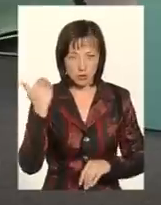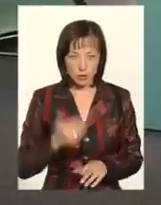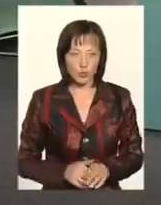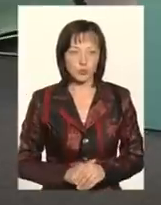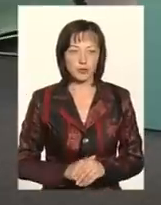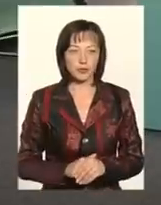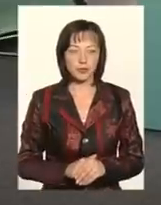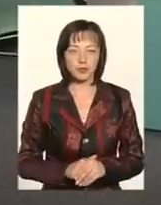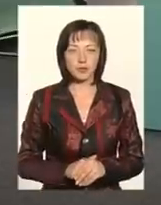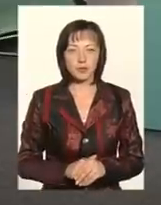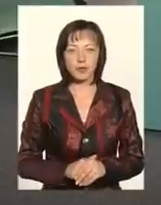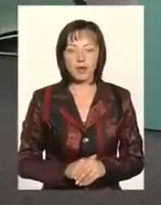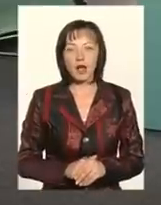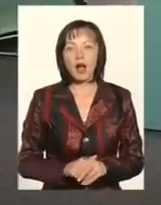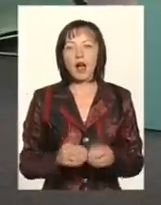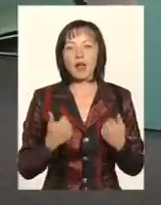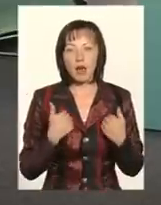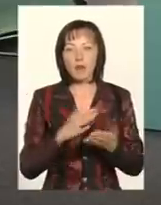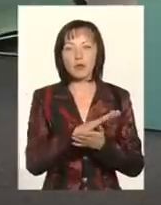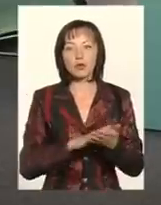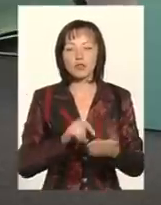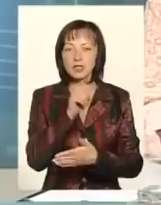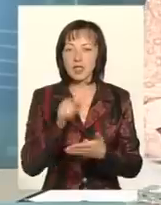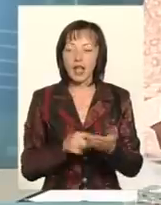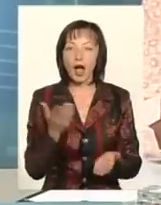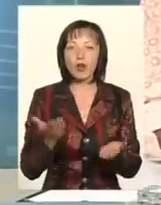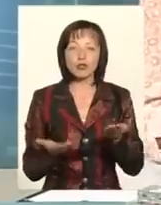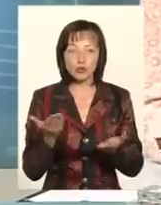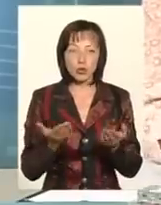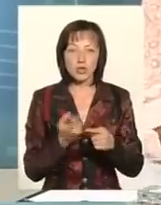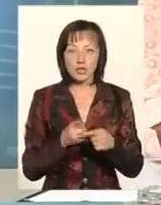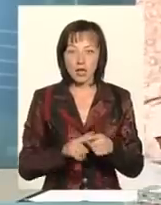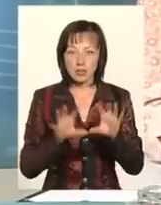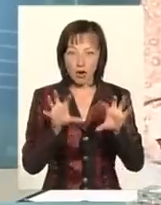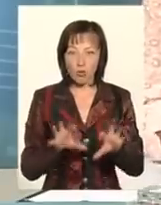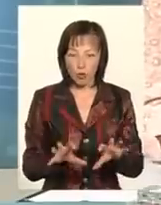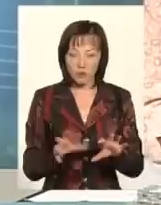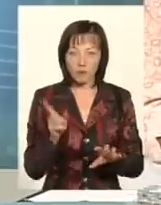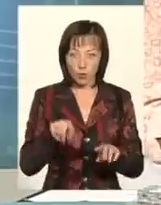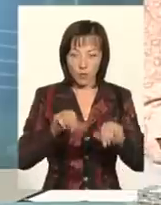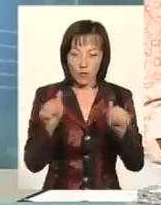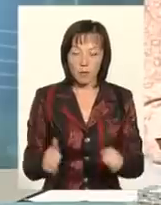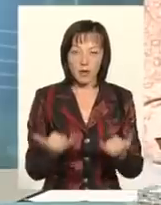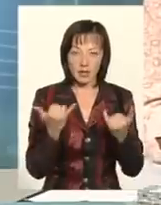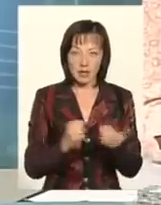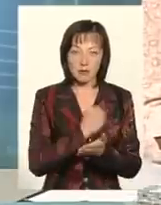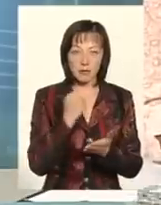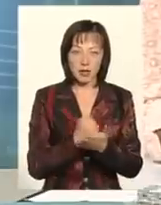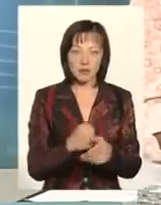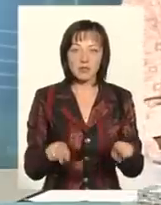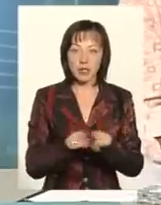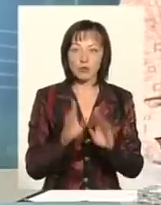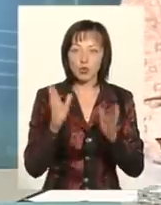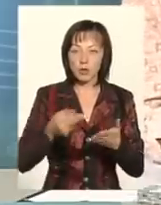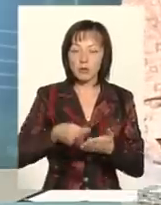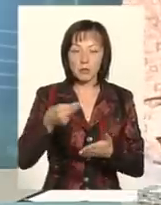і чи не будемо а я продовжу запитання чи якщо цей закон в тому форматі який він нині прийнятий все-таки